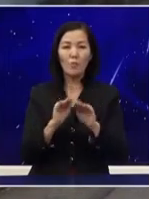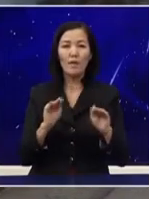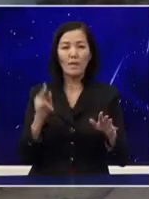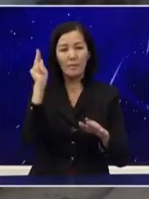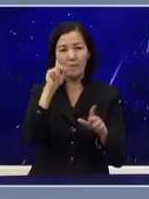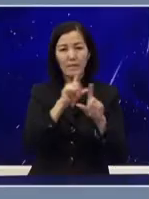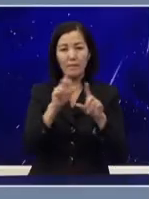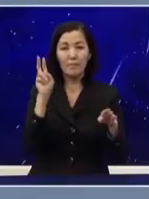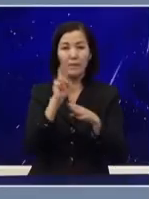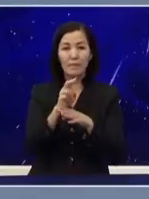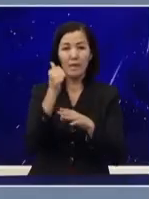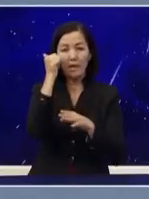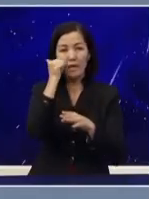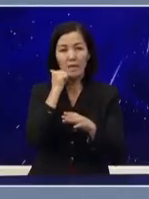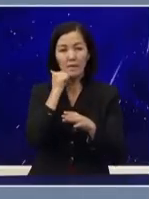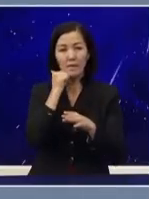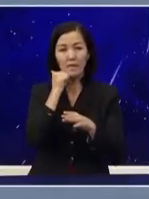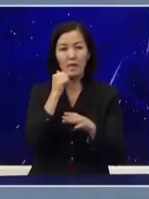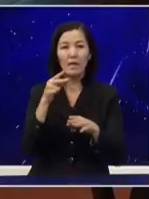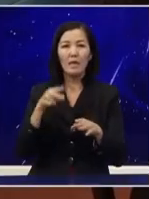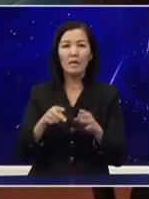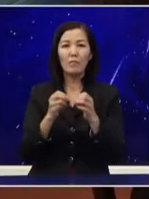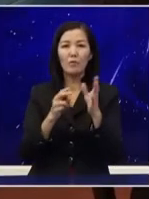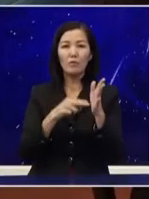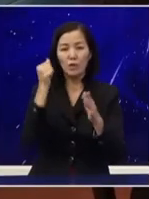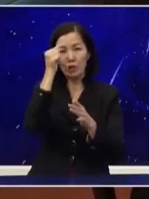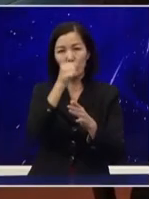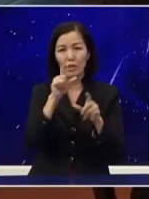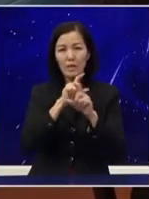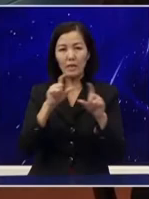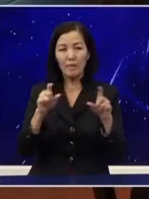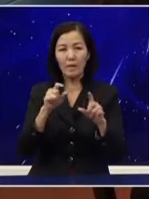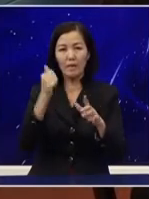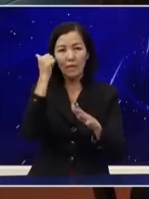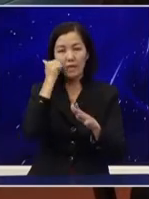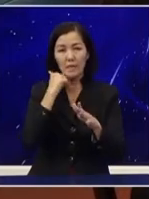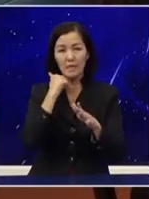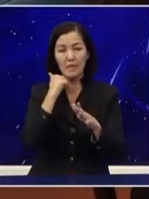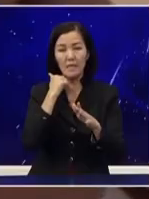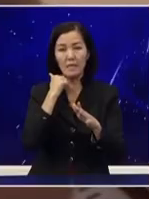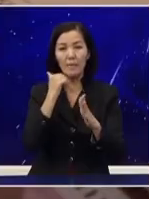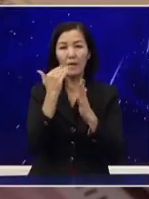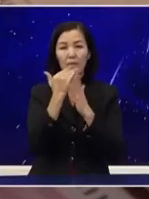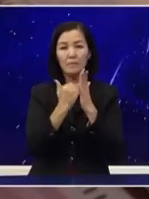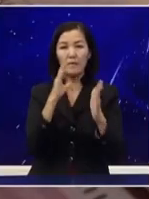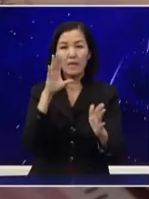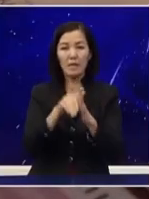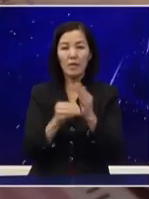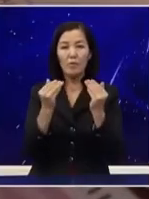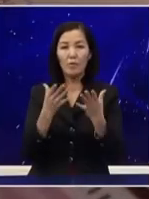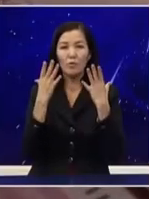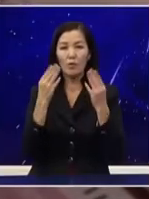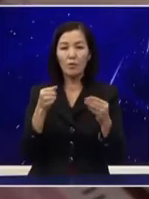болды. Әбден ескіріп тозығы жеткен соң 2017 жылы ғимарат апаттық деп танылды. Соған қарамастан күні бүгінге